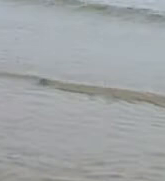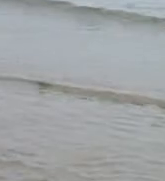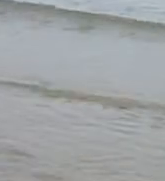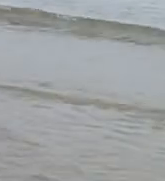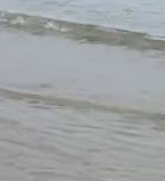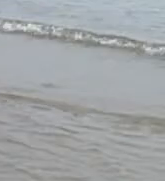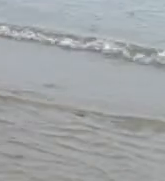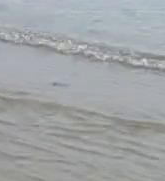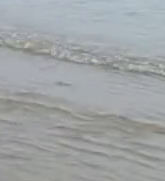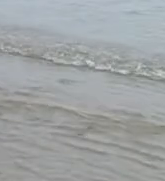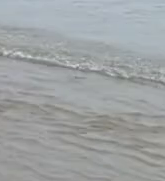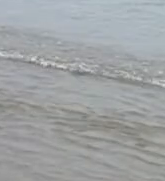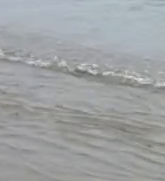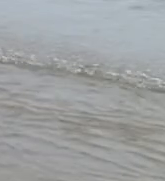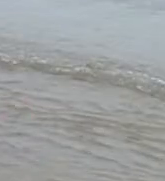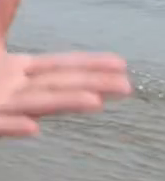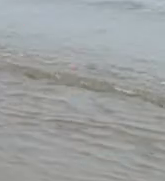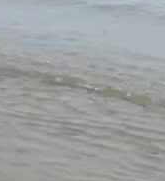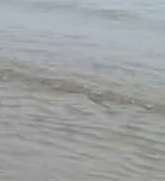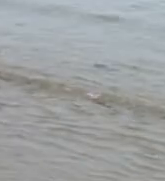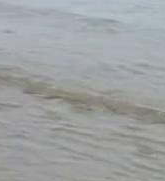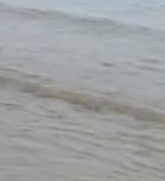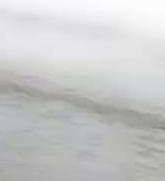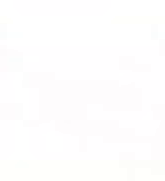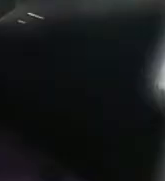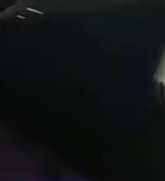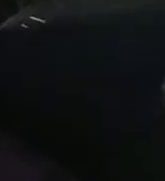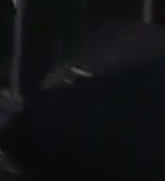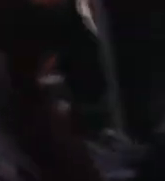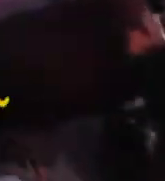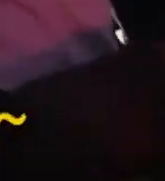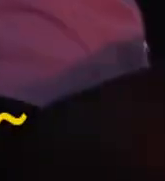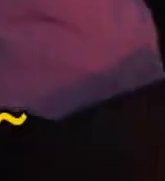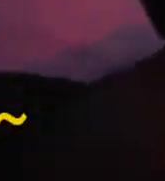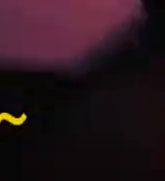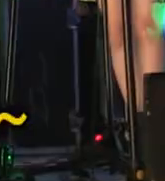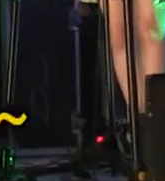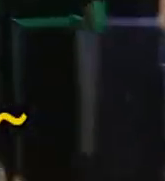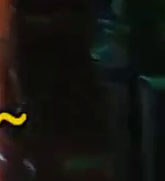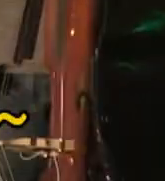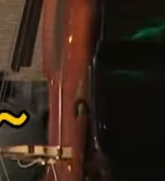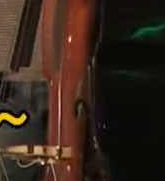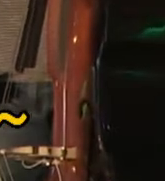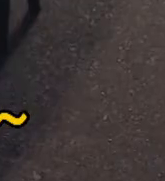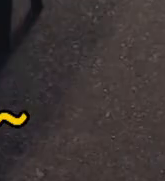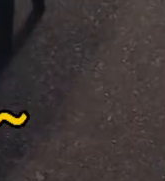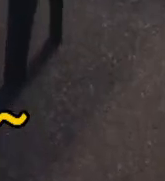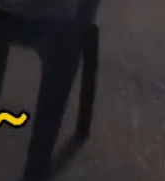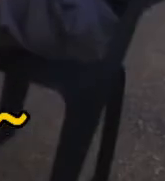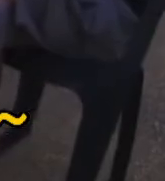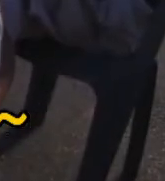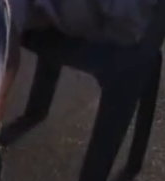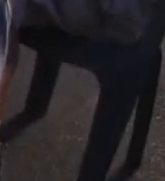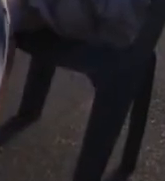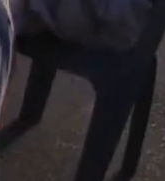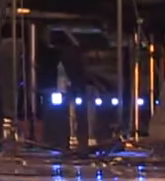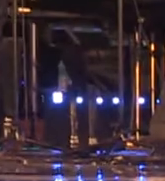있는 재즈 공연이 펼쳐진다고 하거든요. 함께 가보시죠. 보고 있으면 자연스럽게 리듬을 타게 만드는